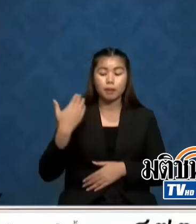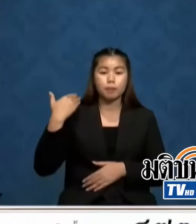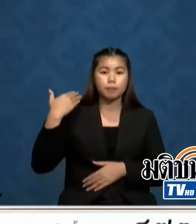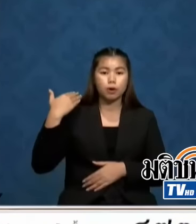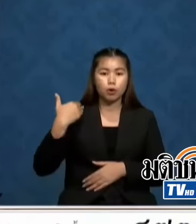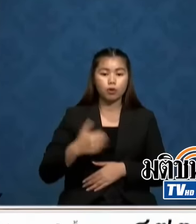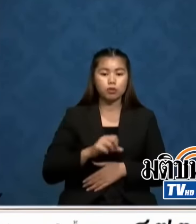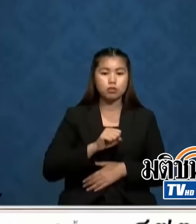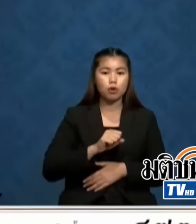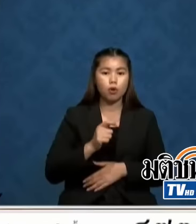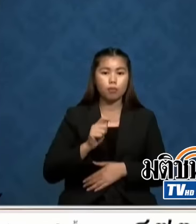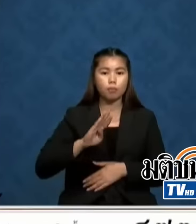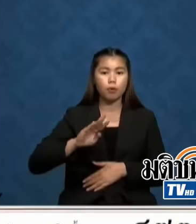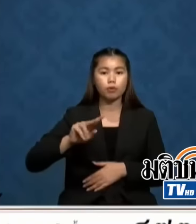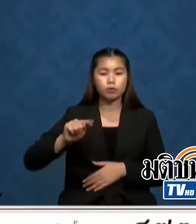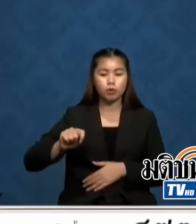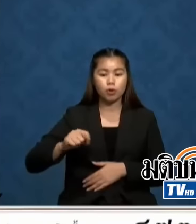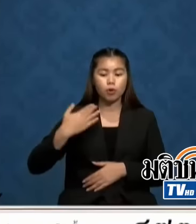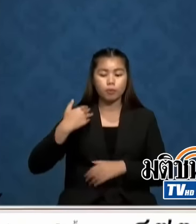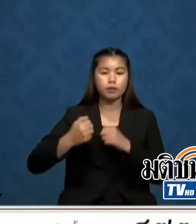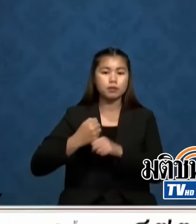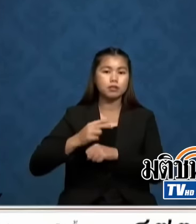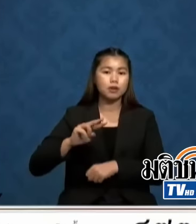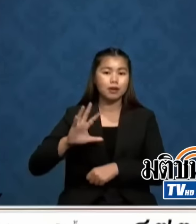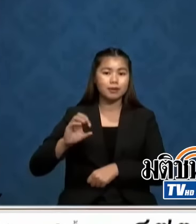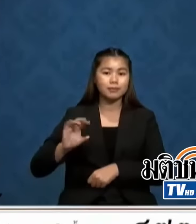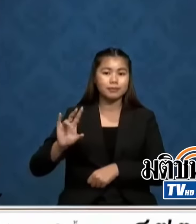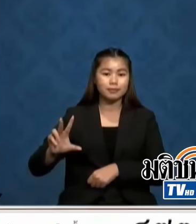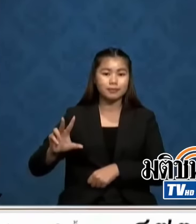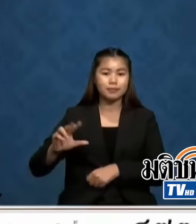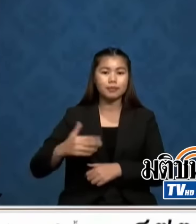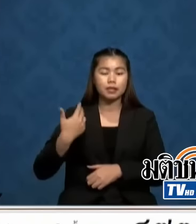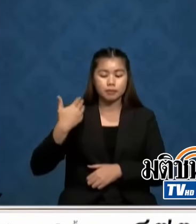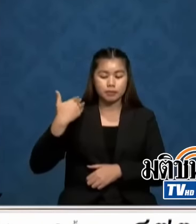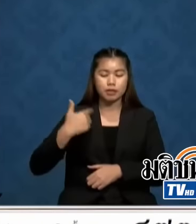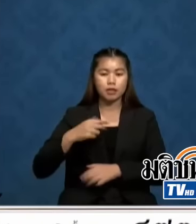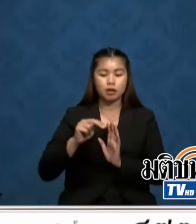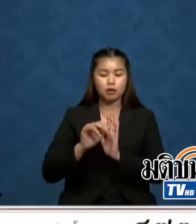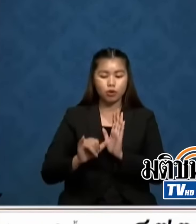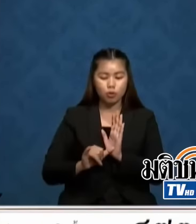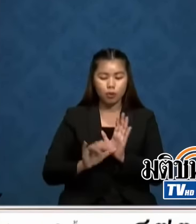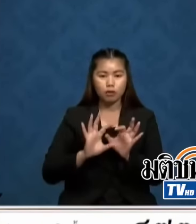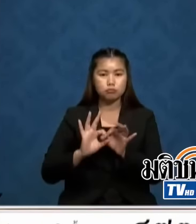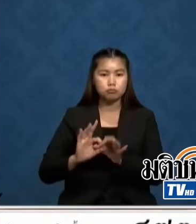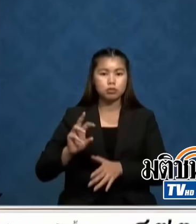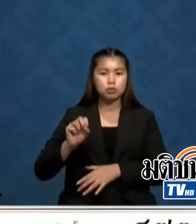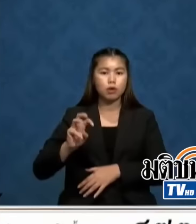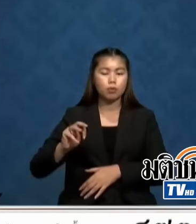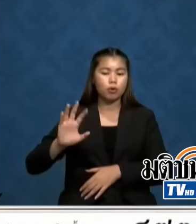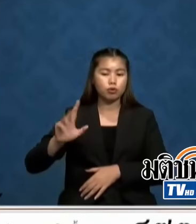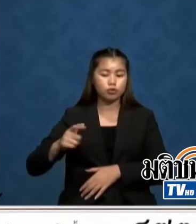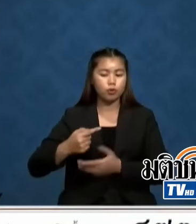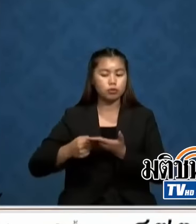สบตภายใต้พรบสบต2553สบตมีนโยบายอะไรก็มีสมชเป็นสภาที่